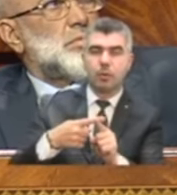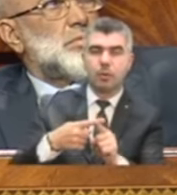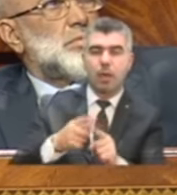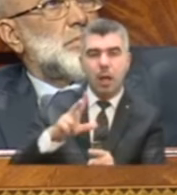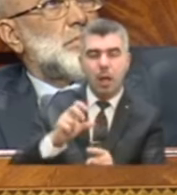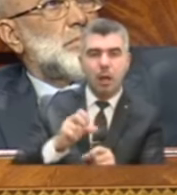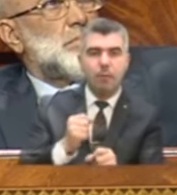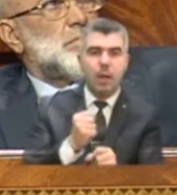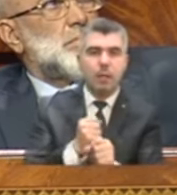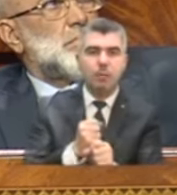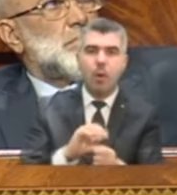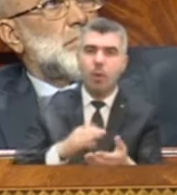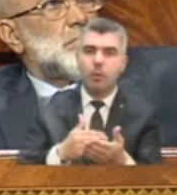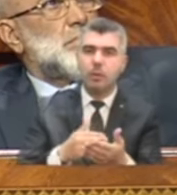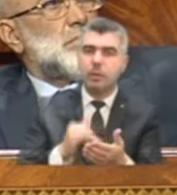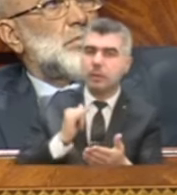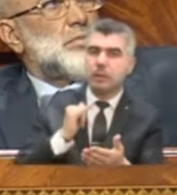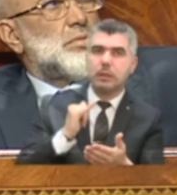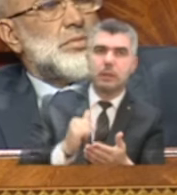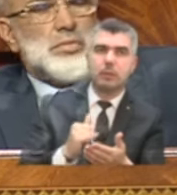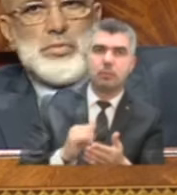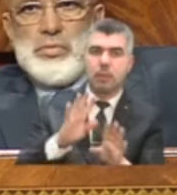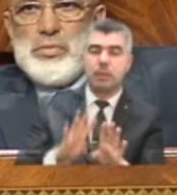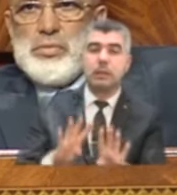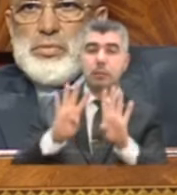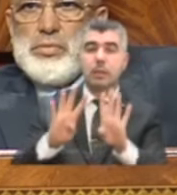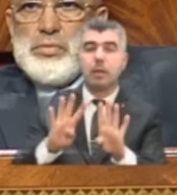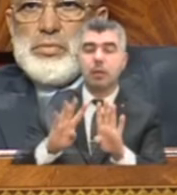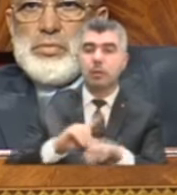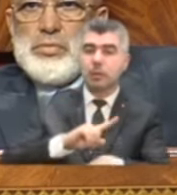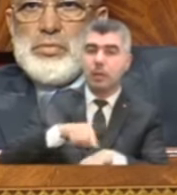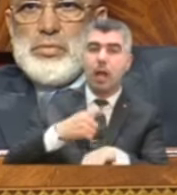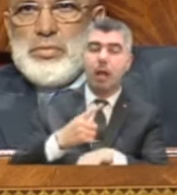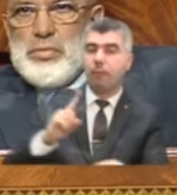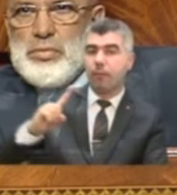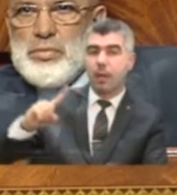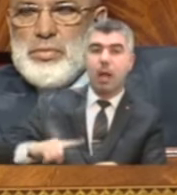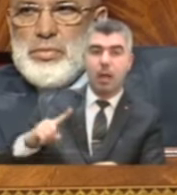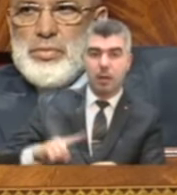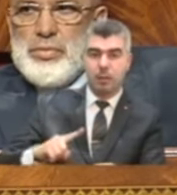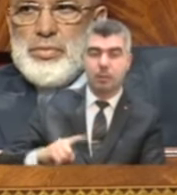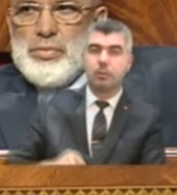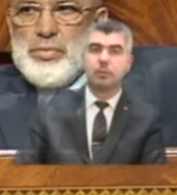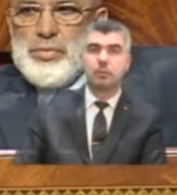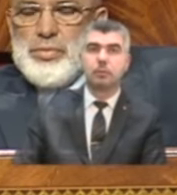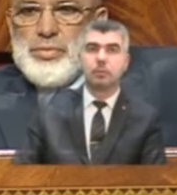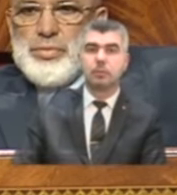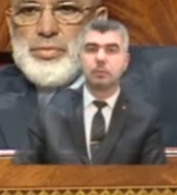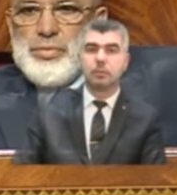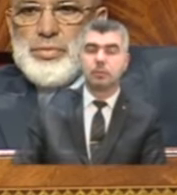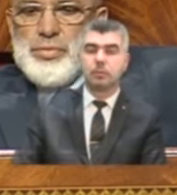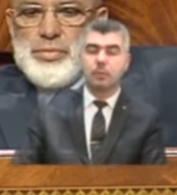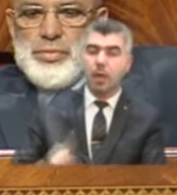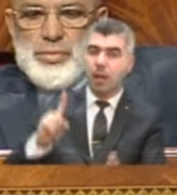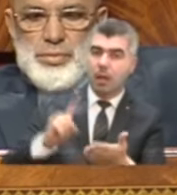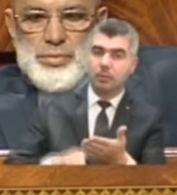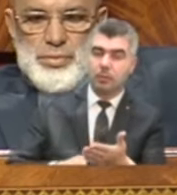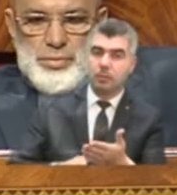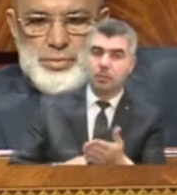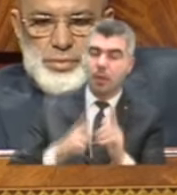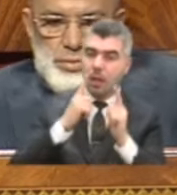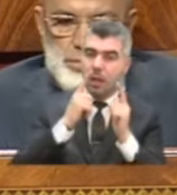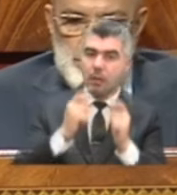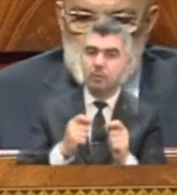اللي كيشتغلوا تما كيشتغلوا تقريبا 18 ساعة في النهار، ولهذا خصكم تردوا البال ديك